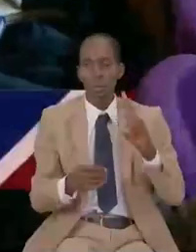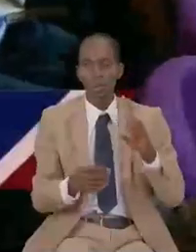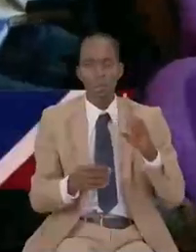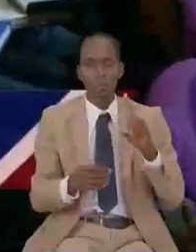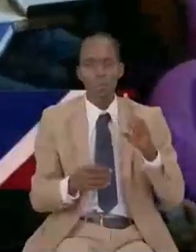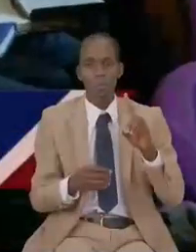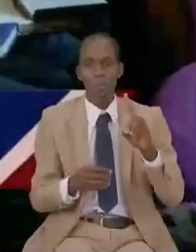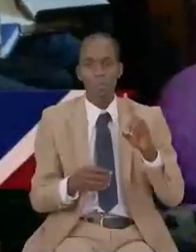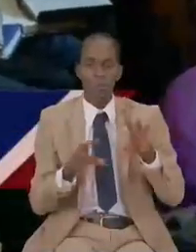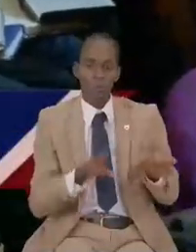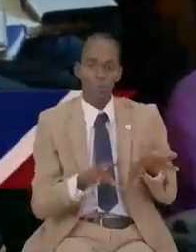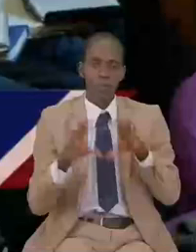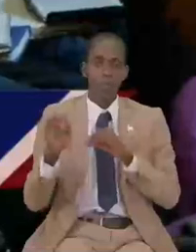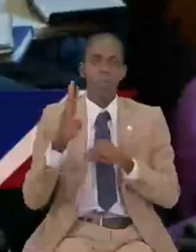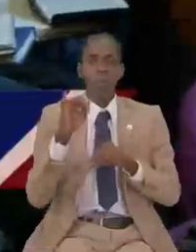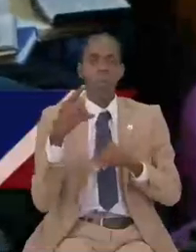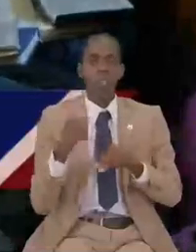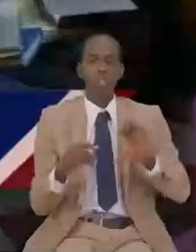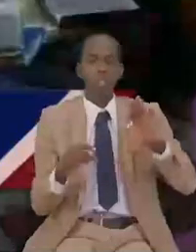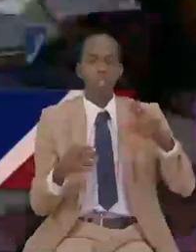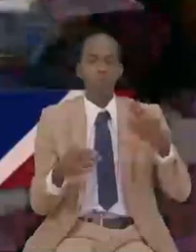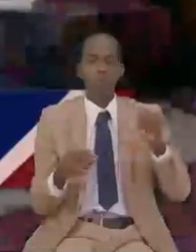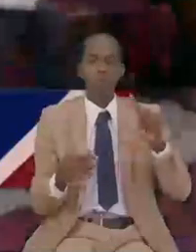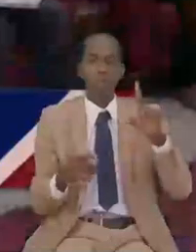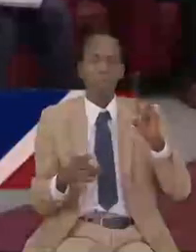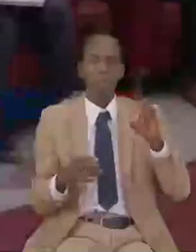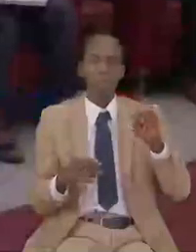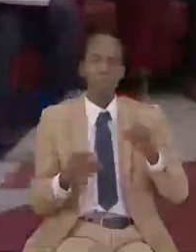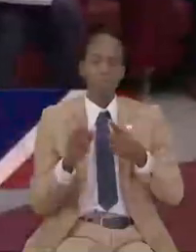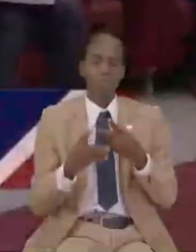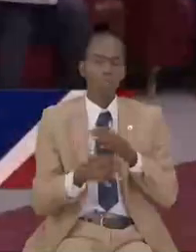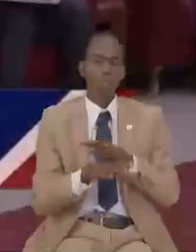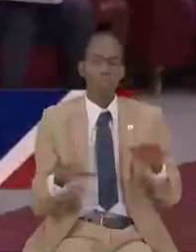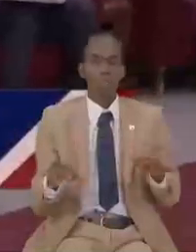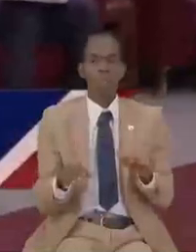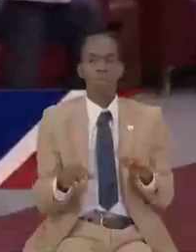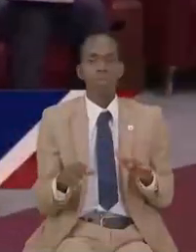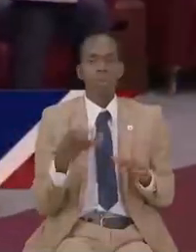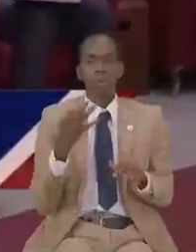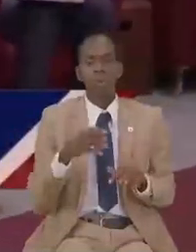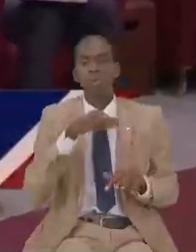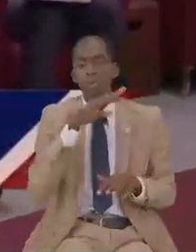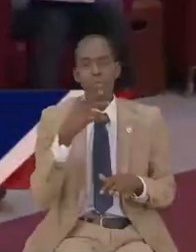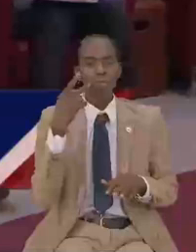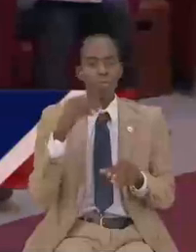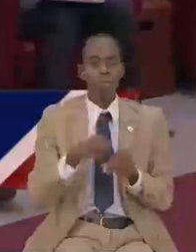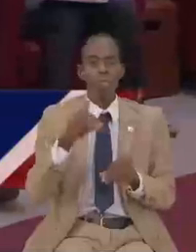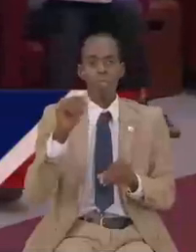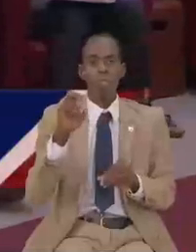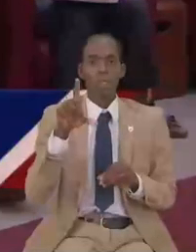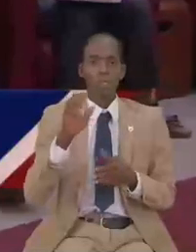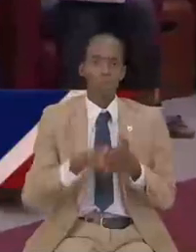la corruption. Daniel chapitre 1, verset 3.